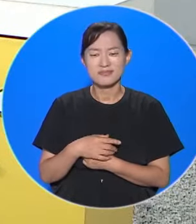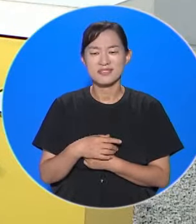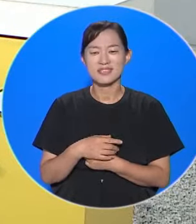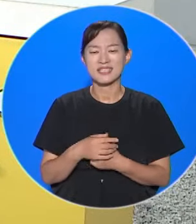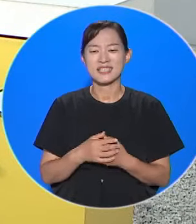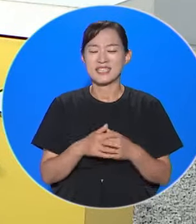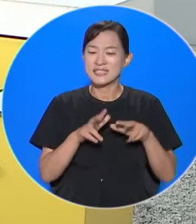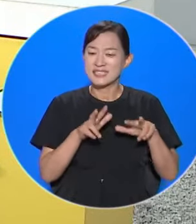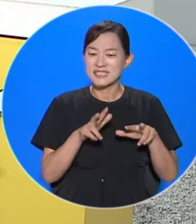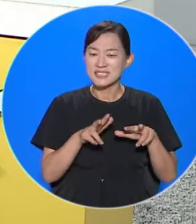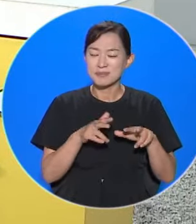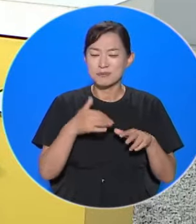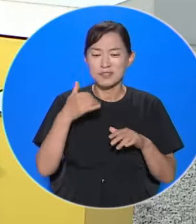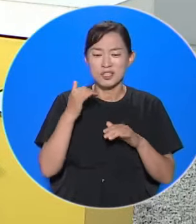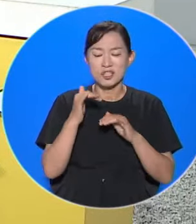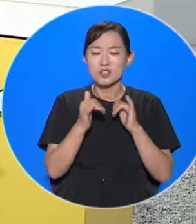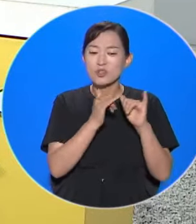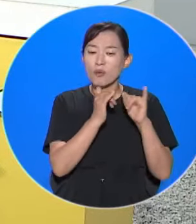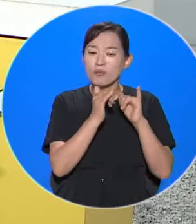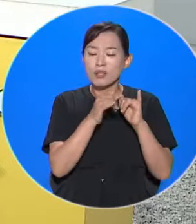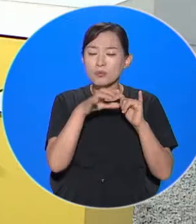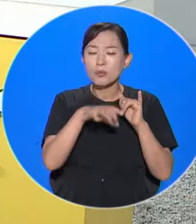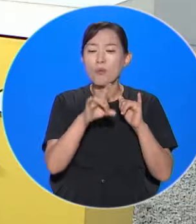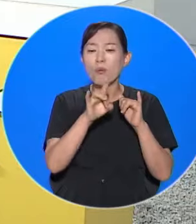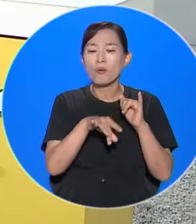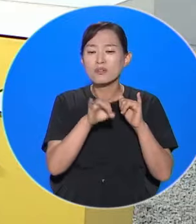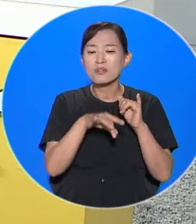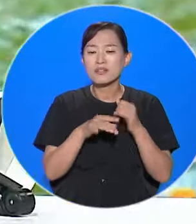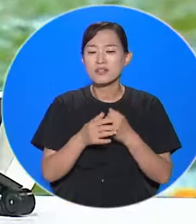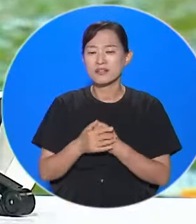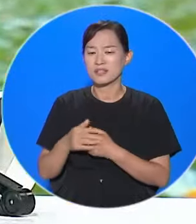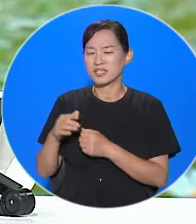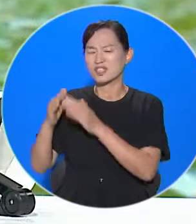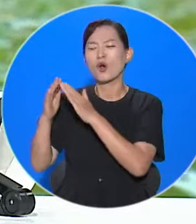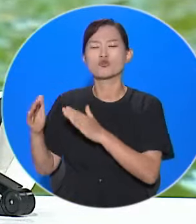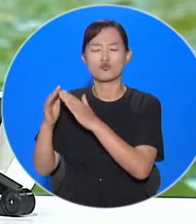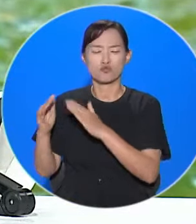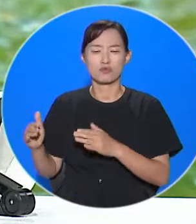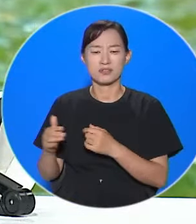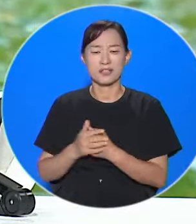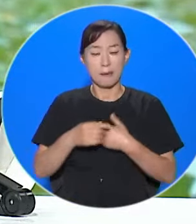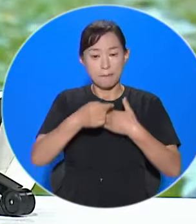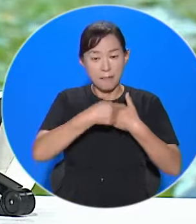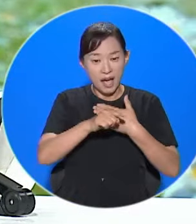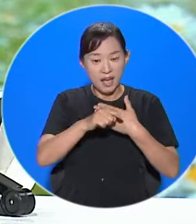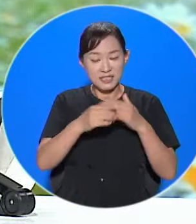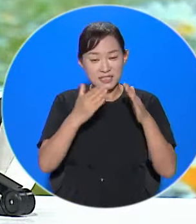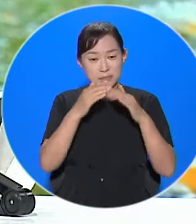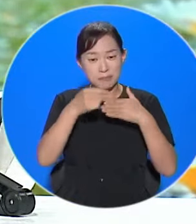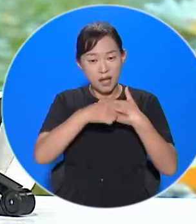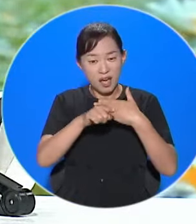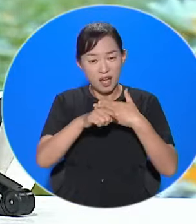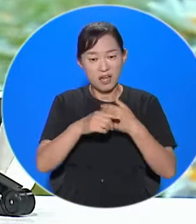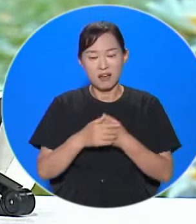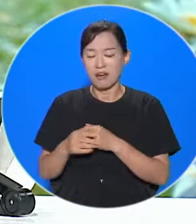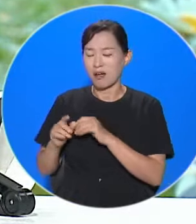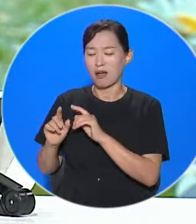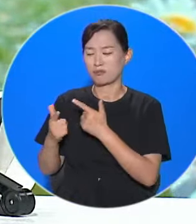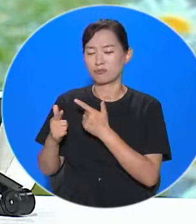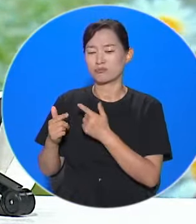권사님 혹시 지금 통화하는 곳이 어디세요? 여기 전주에요. 전주 밖이세요? 집 밖이세요?